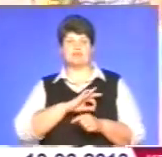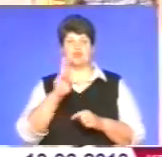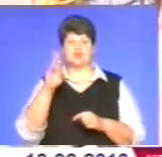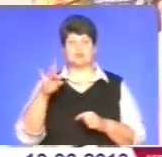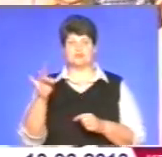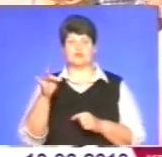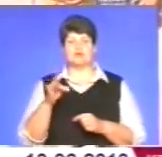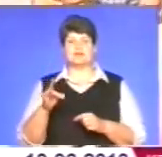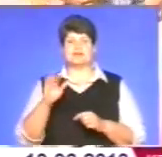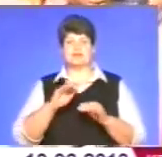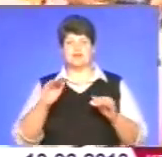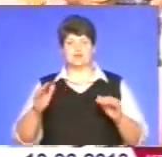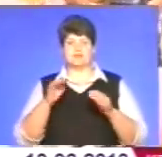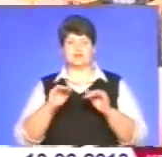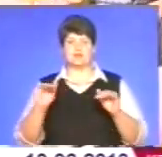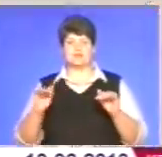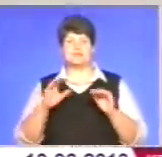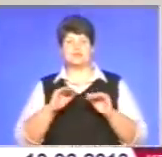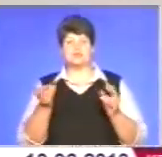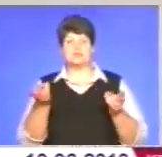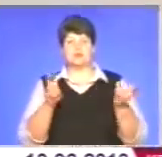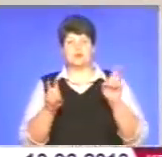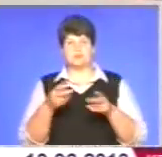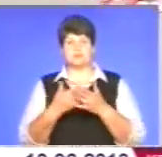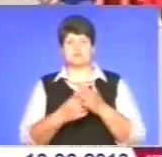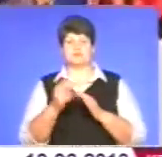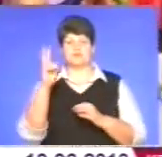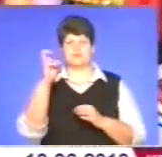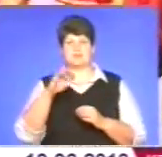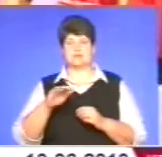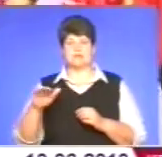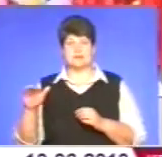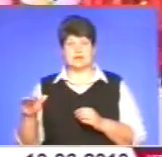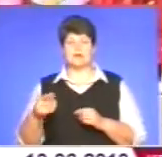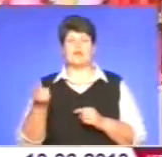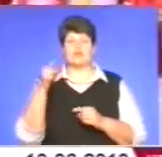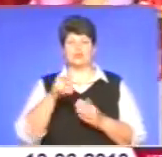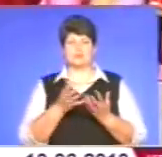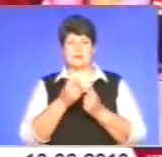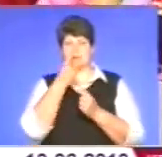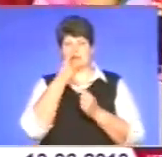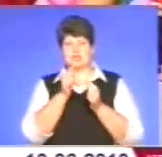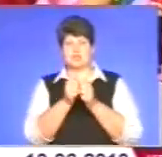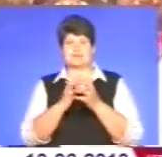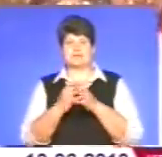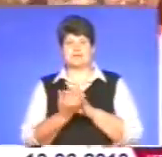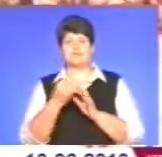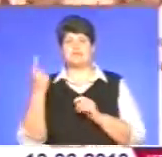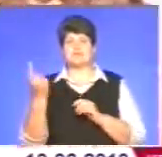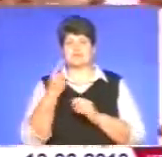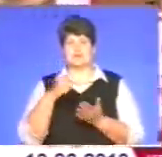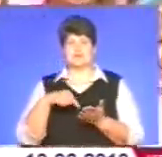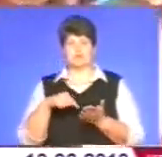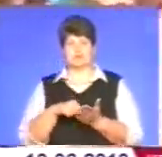дитячого садочка «Ясел». Садочок відвідують близько 200 дітей, в тому числі із найближчих сіл. І він єдиний у